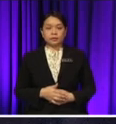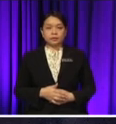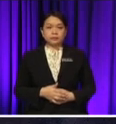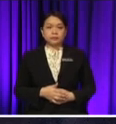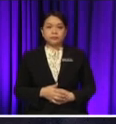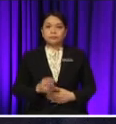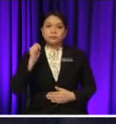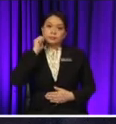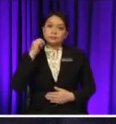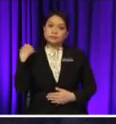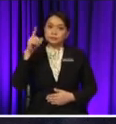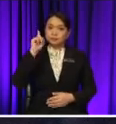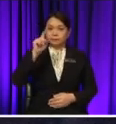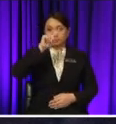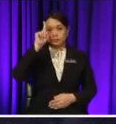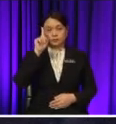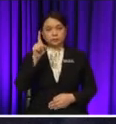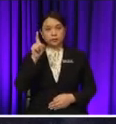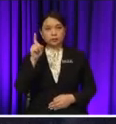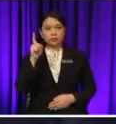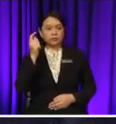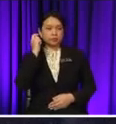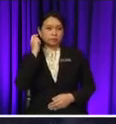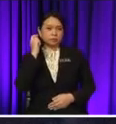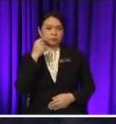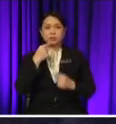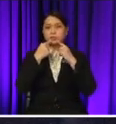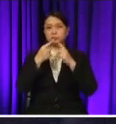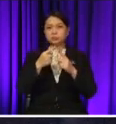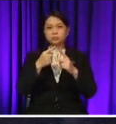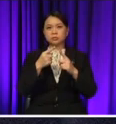disebutkan tentang apa larasan account nominal